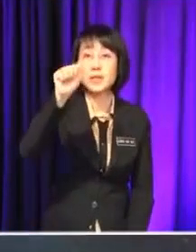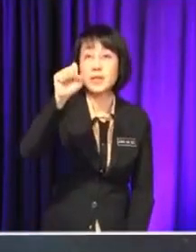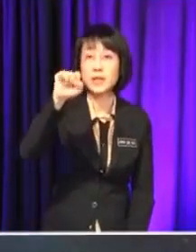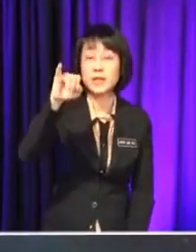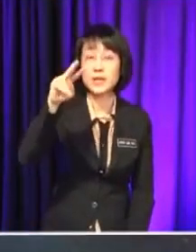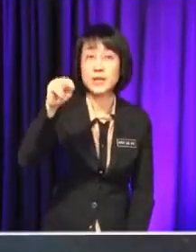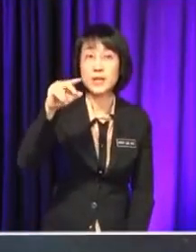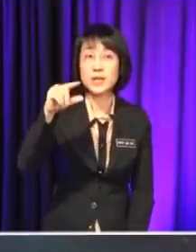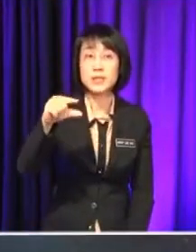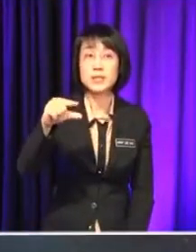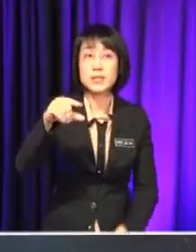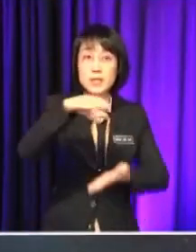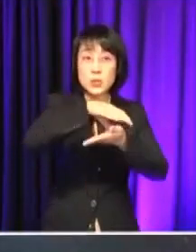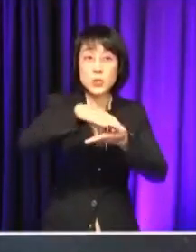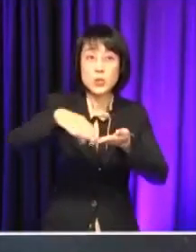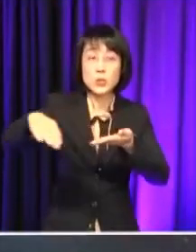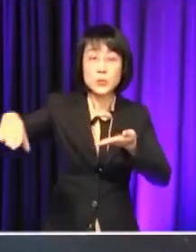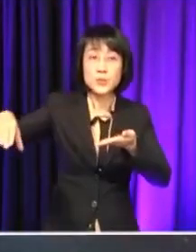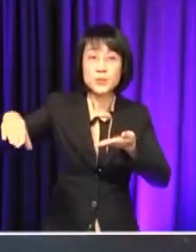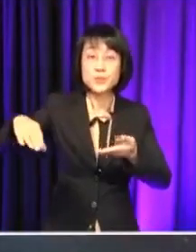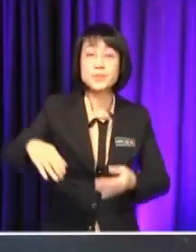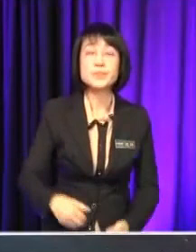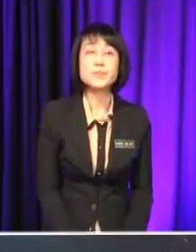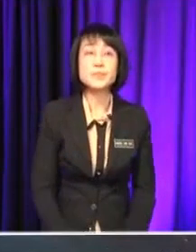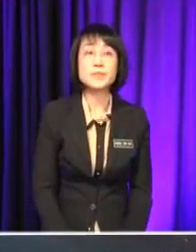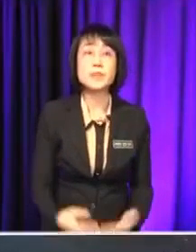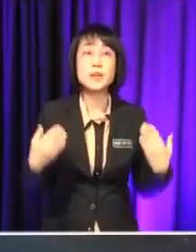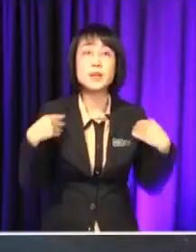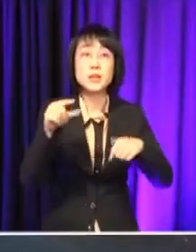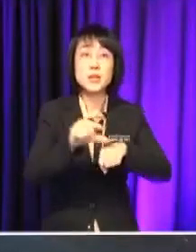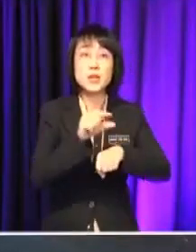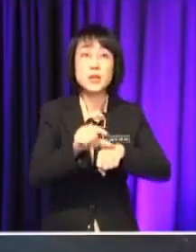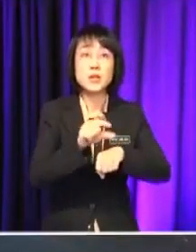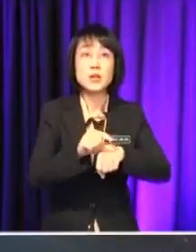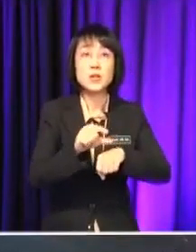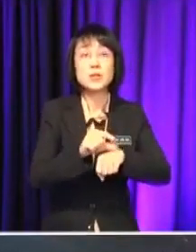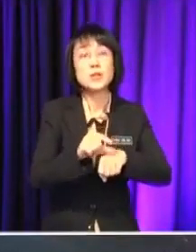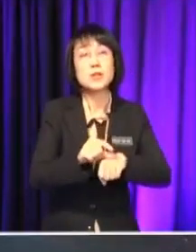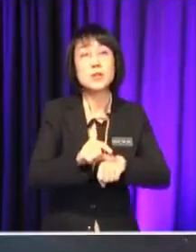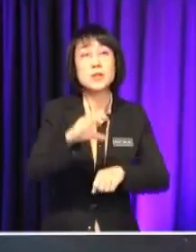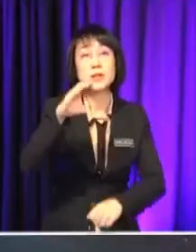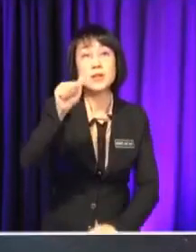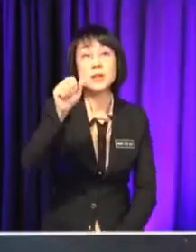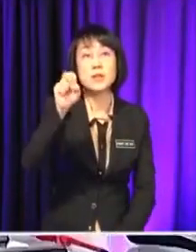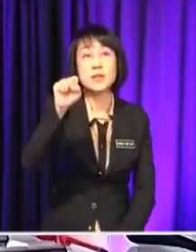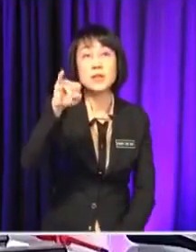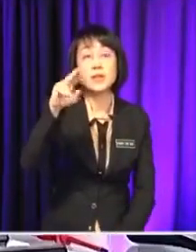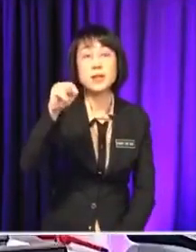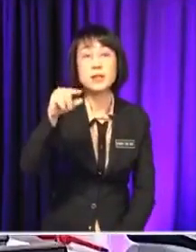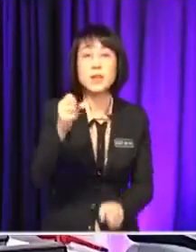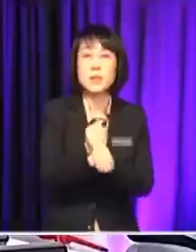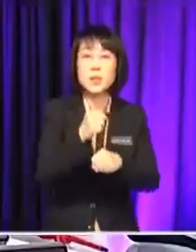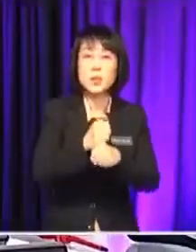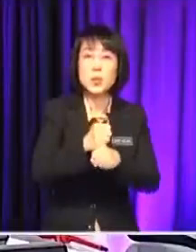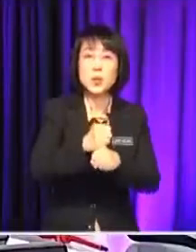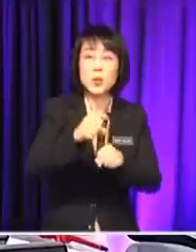ini adalah casing eh yang bersegi empat ini ada juga yang gunakan casing conjun Oke berbentuk bulat oke itu